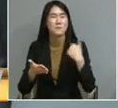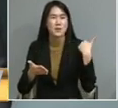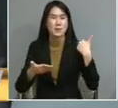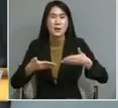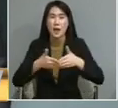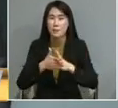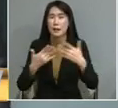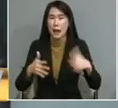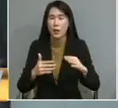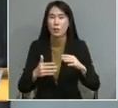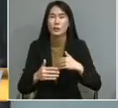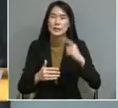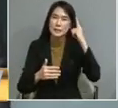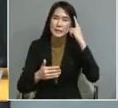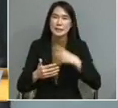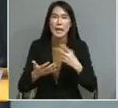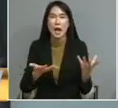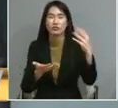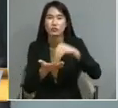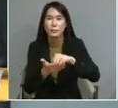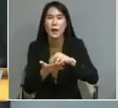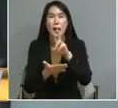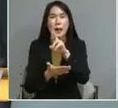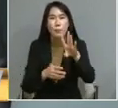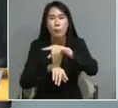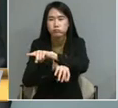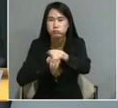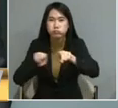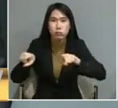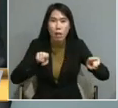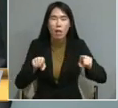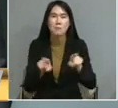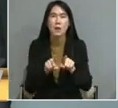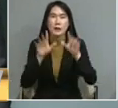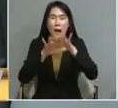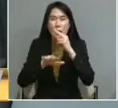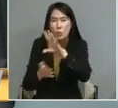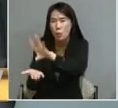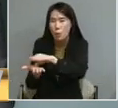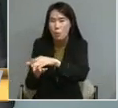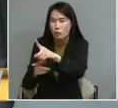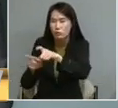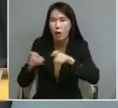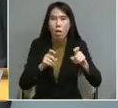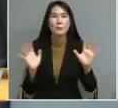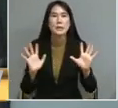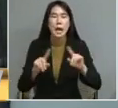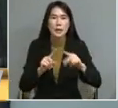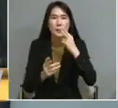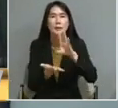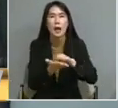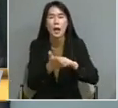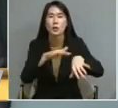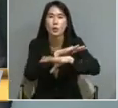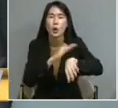ตังแต่เราจะเติมเรื่องของ blockchain blockchainไม่ได้มีหน้าที่ในการทำ transactionblockchainมีหน้าที่ในการเป็นฐานข้อมูล